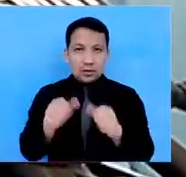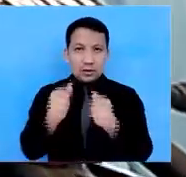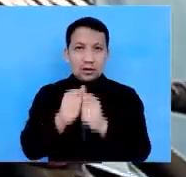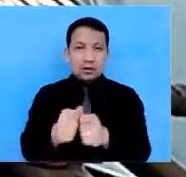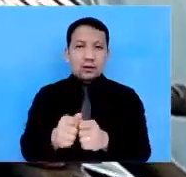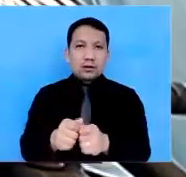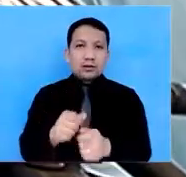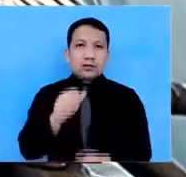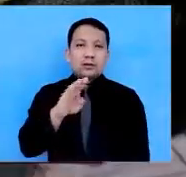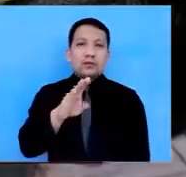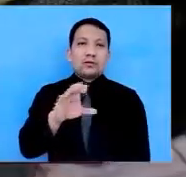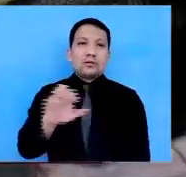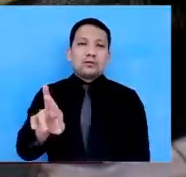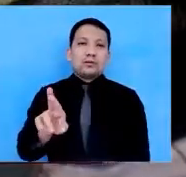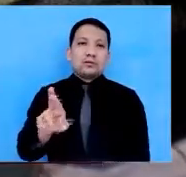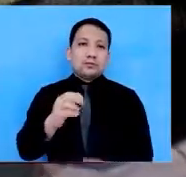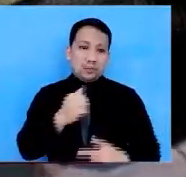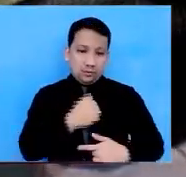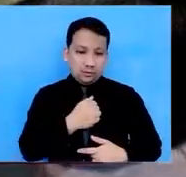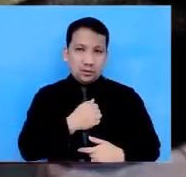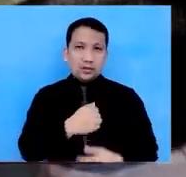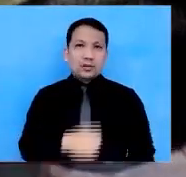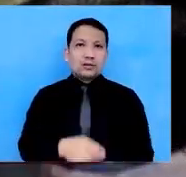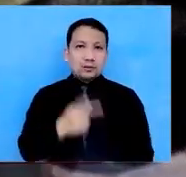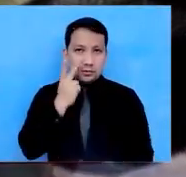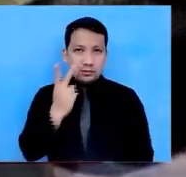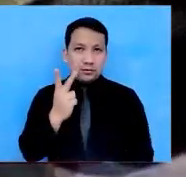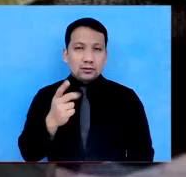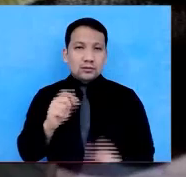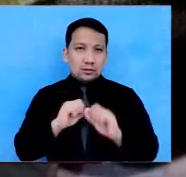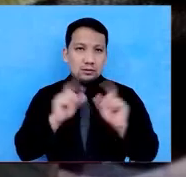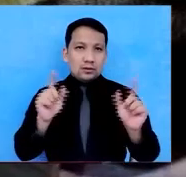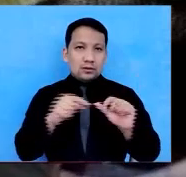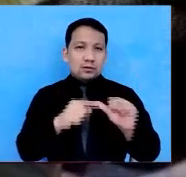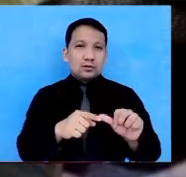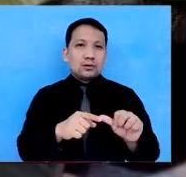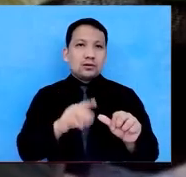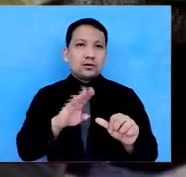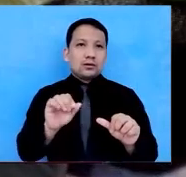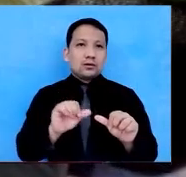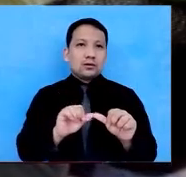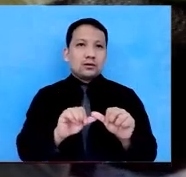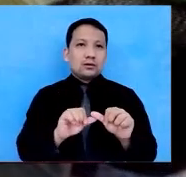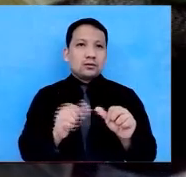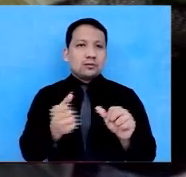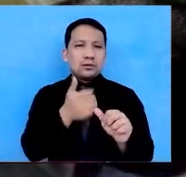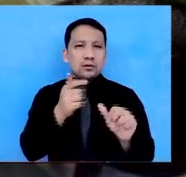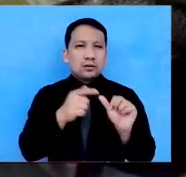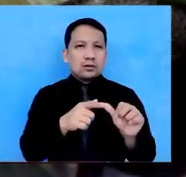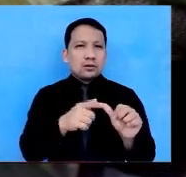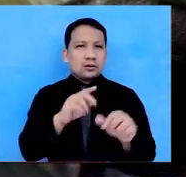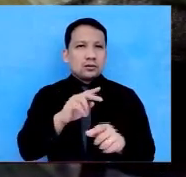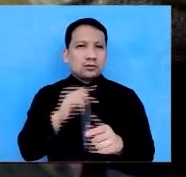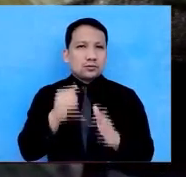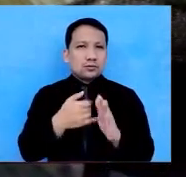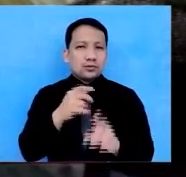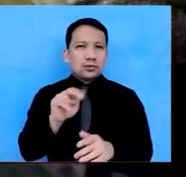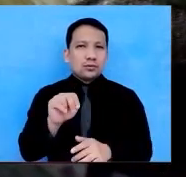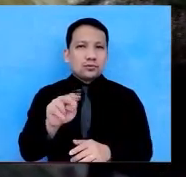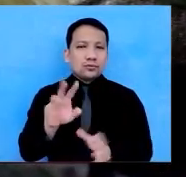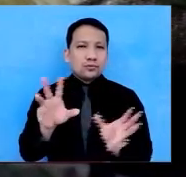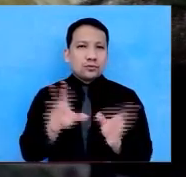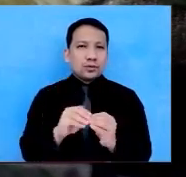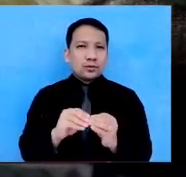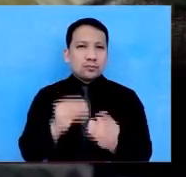Bucor, yung mga gwardiya. Tiyempo naman sa surprise inspection ng Bucor sa locker ng ilang jail guard noong January 12. Nabisto ang